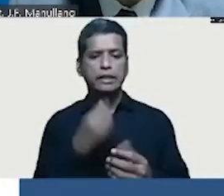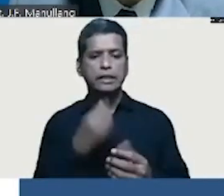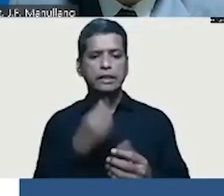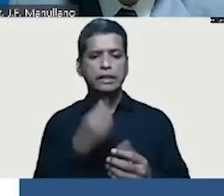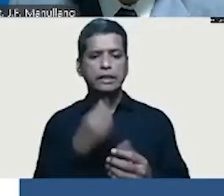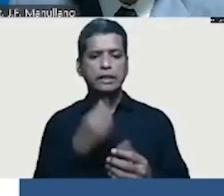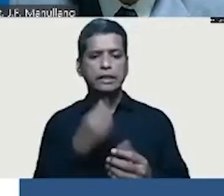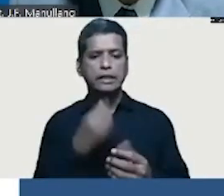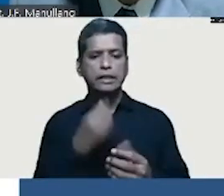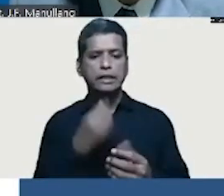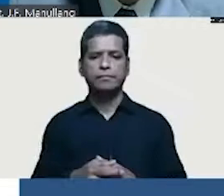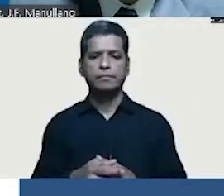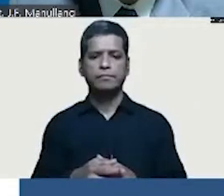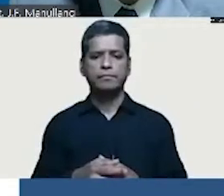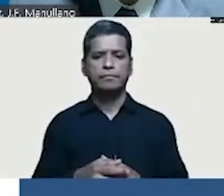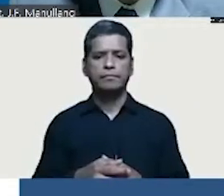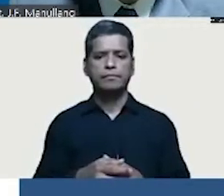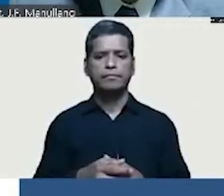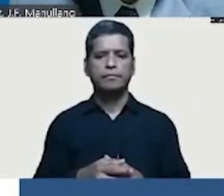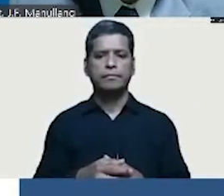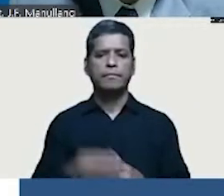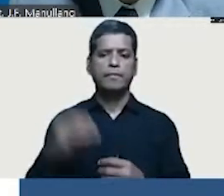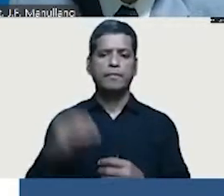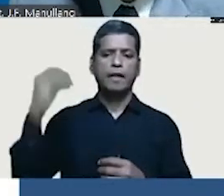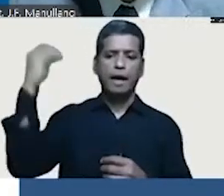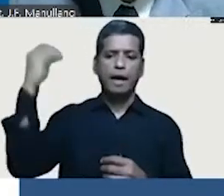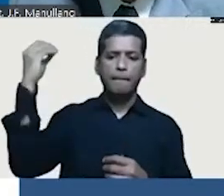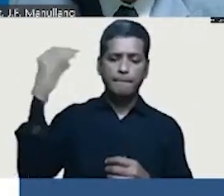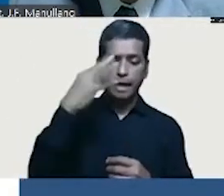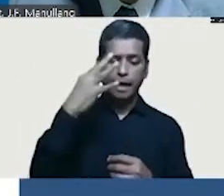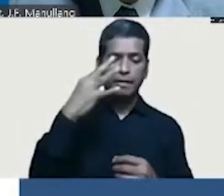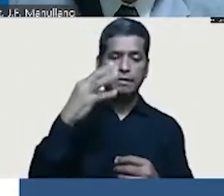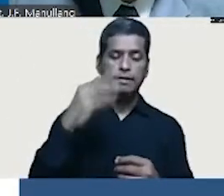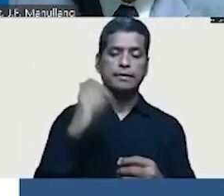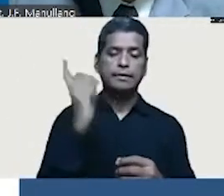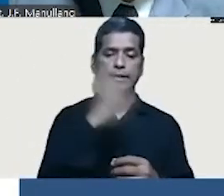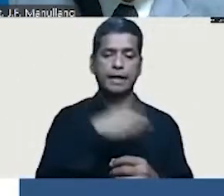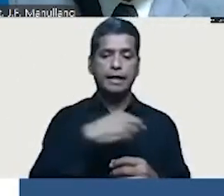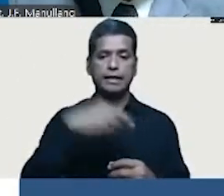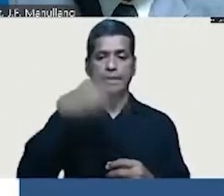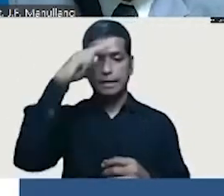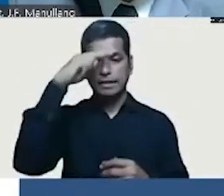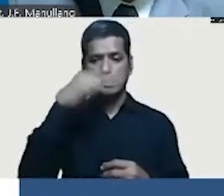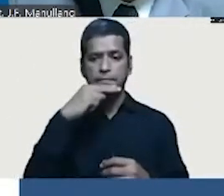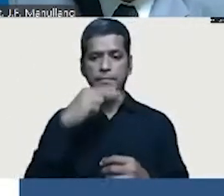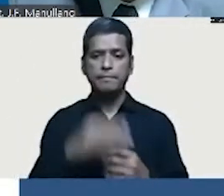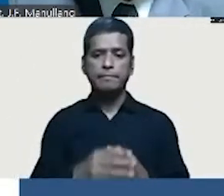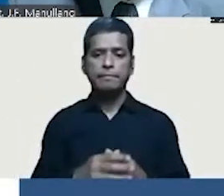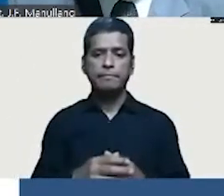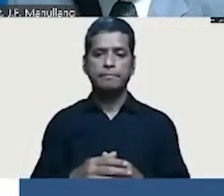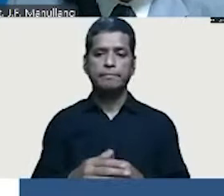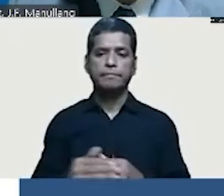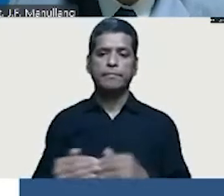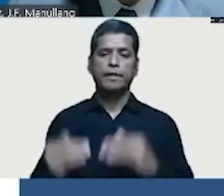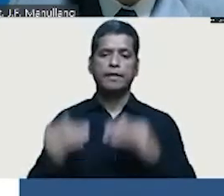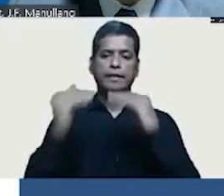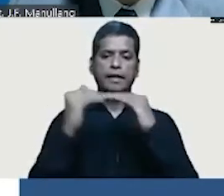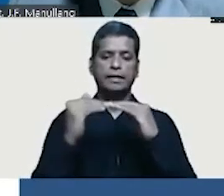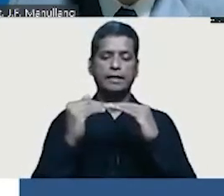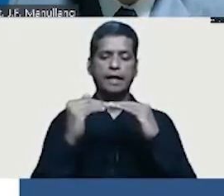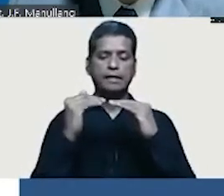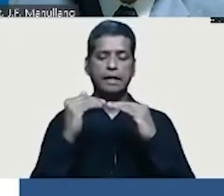kitchen yaitu ajaran dari nabi-nabi kecap jeruk yang berkaitan dengan ajaran tentang messianic